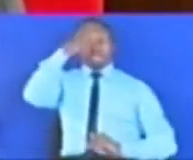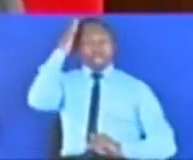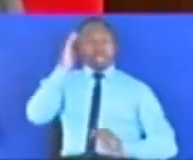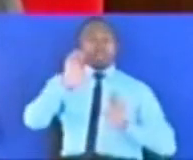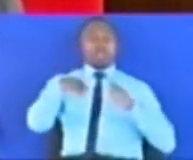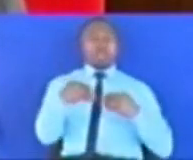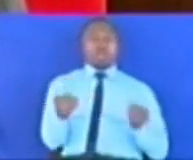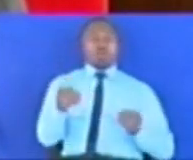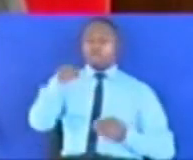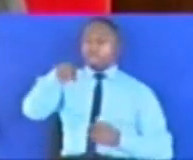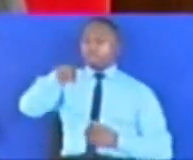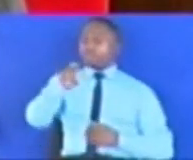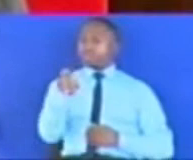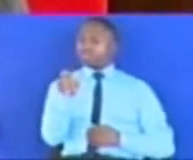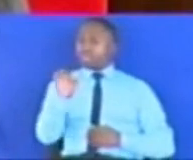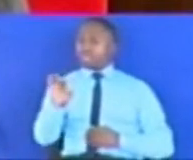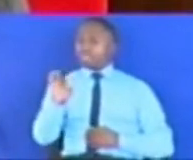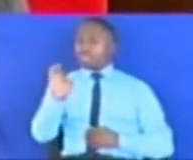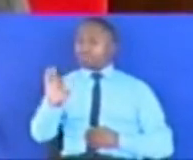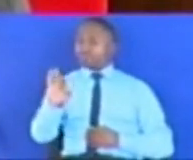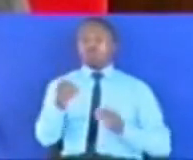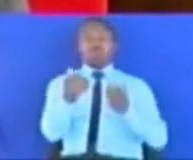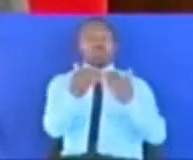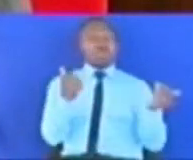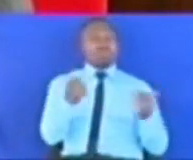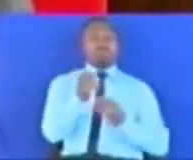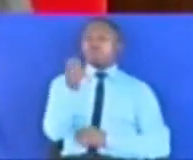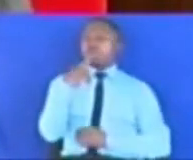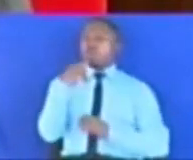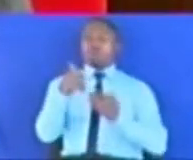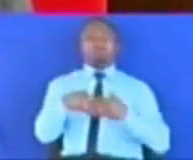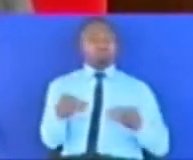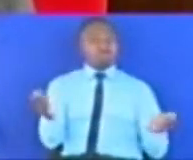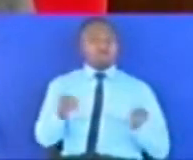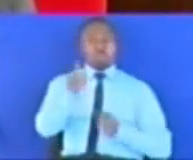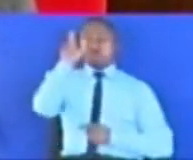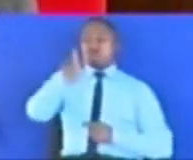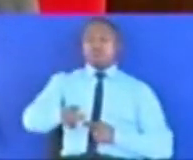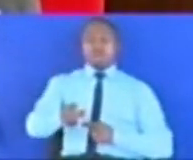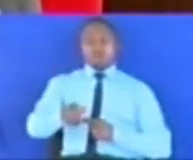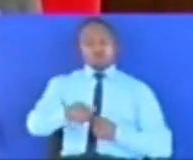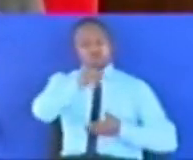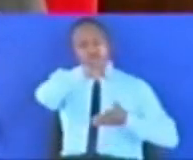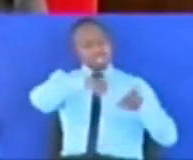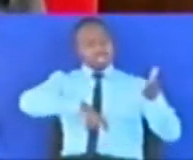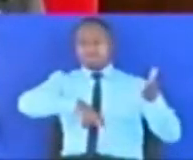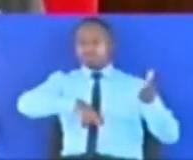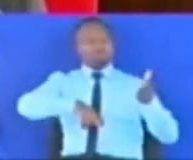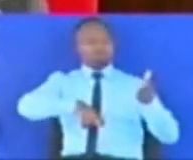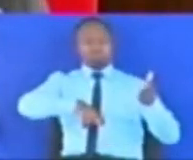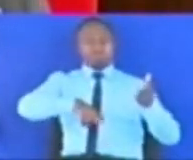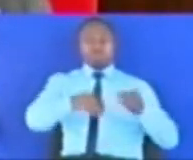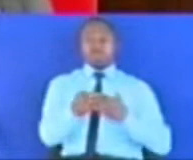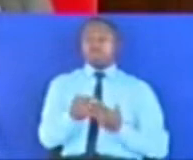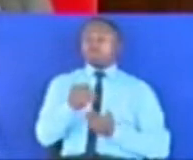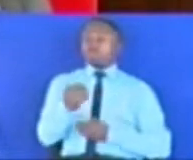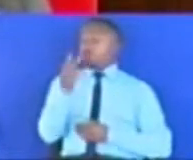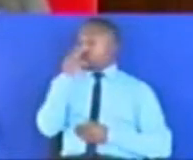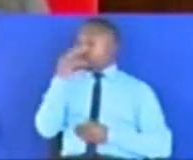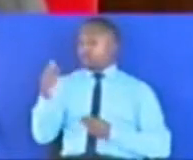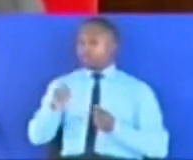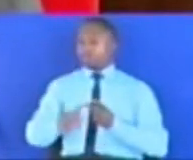au NHIF kwa sababu hakuna madawa. Watu hawatajiandikisha wengi kwenda huko, na